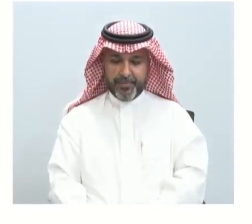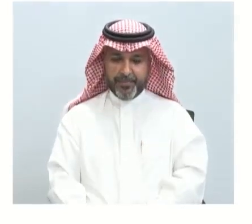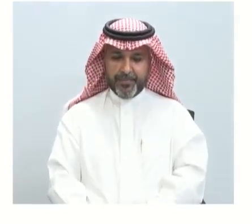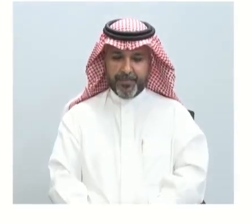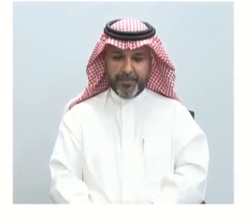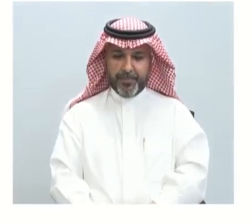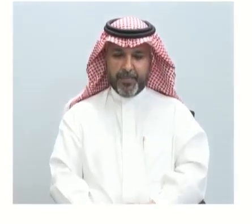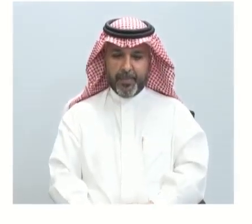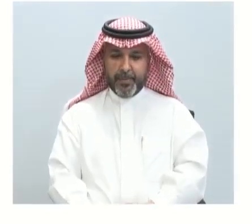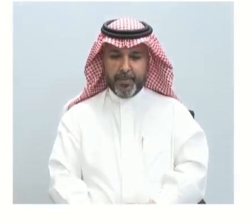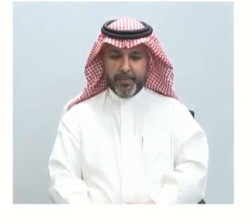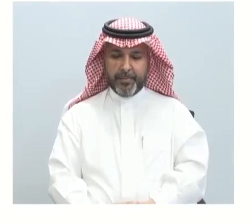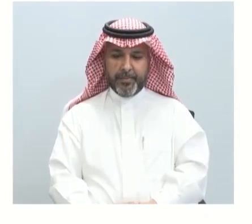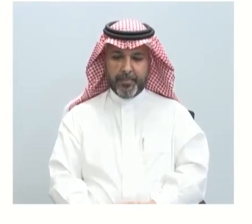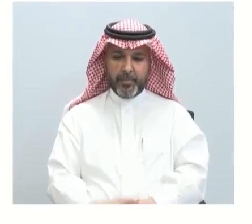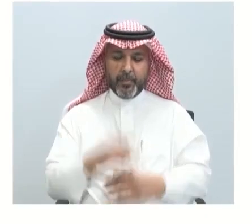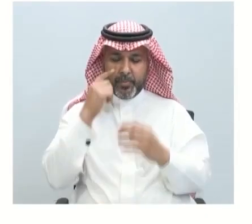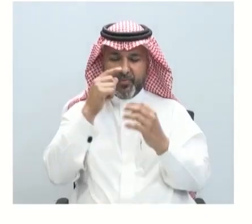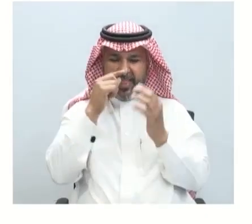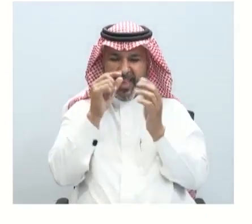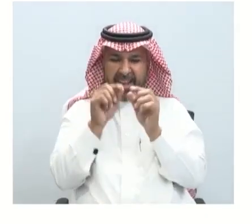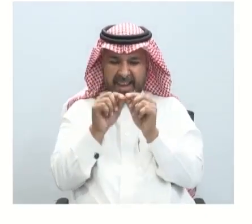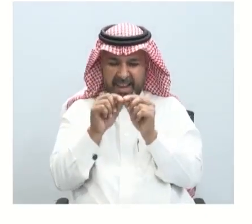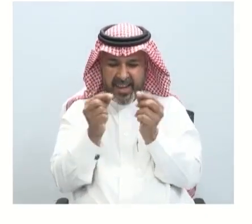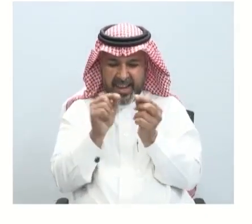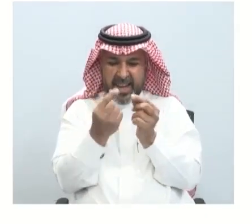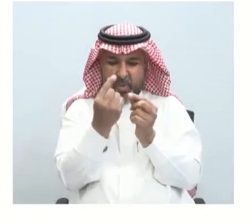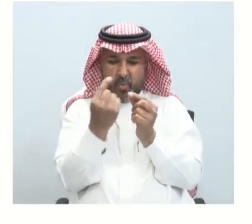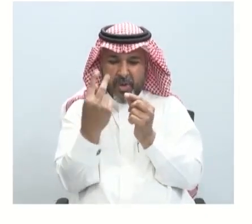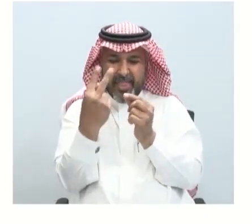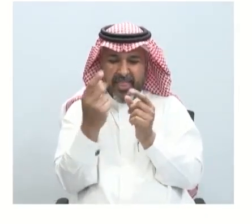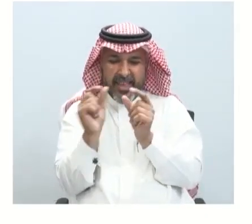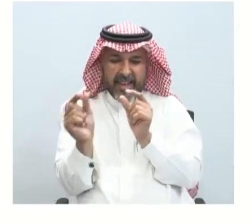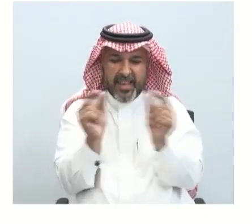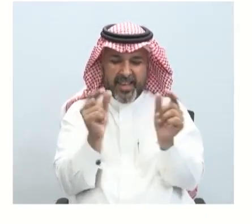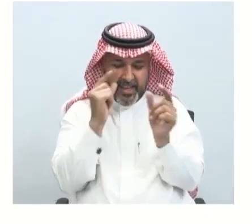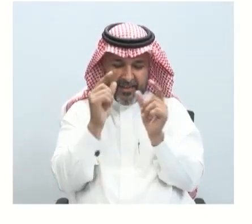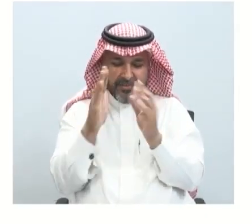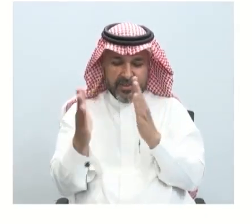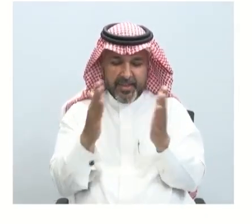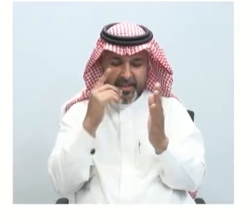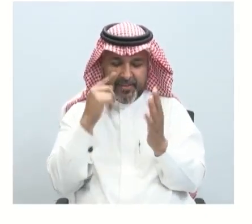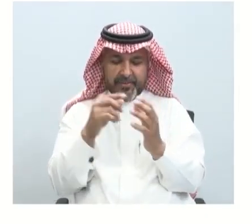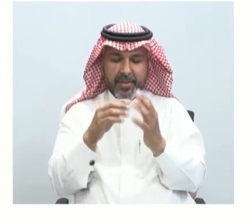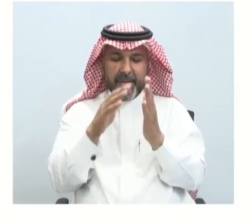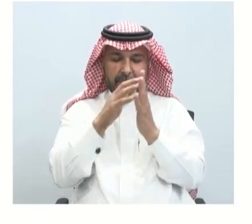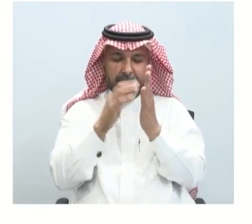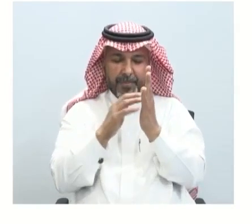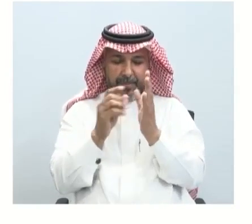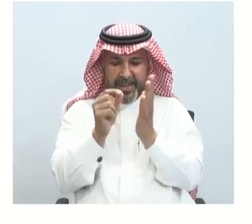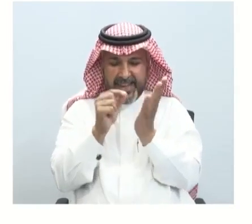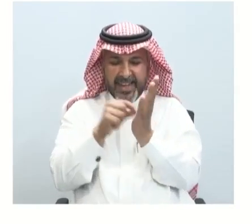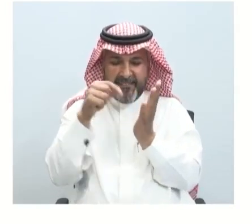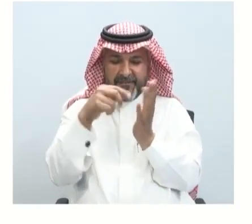المتماثله تتكون نوات وتنقسم الخليه الى خليتين بها نصف العدد مثل ما نشاهد لعلنا عندما بدانا الانقسام نشاهد كان